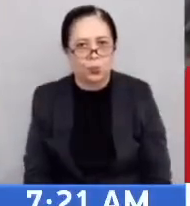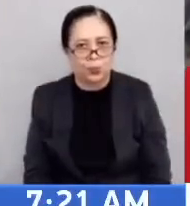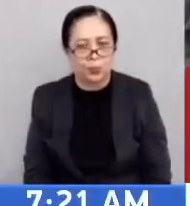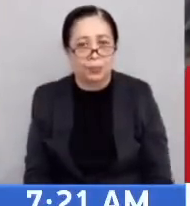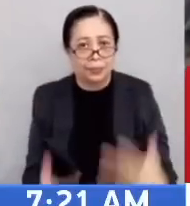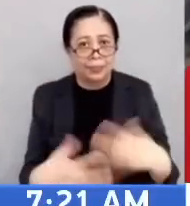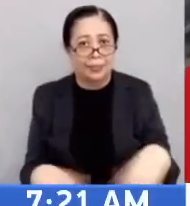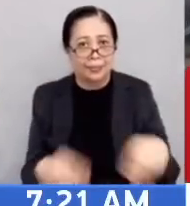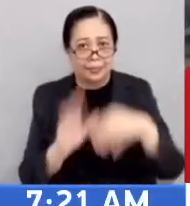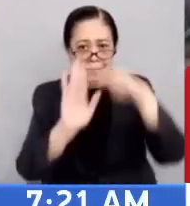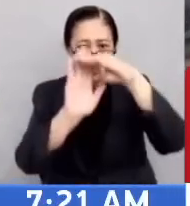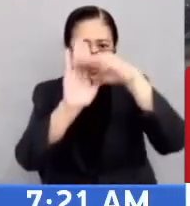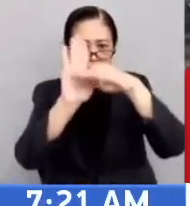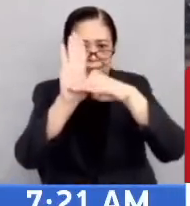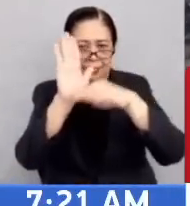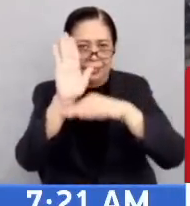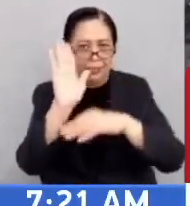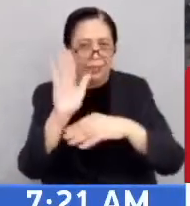ng episode,